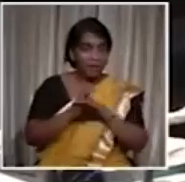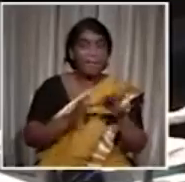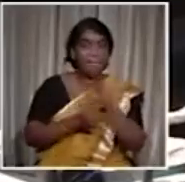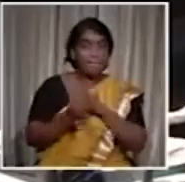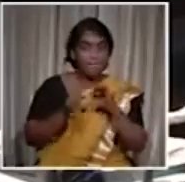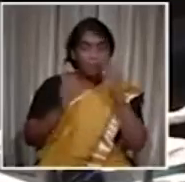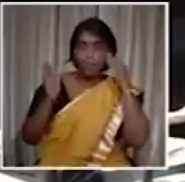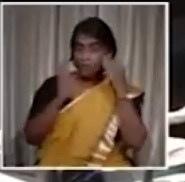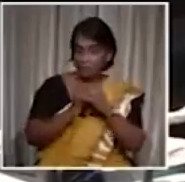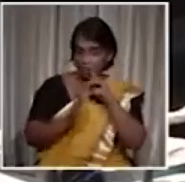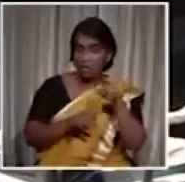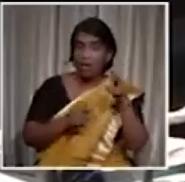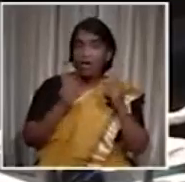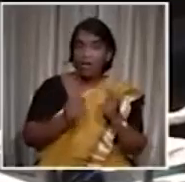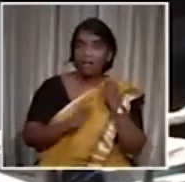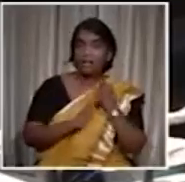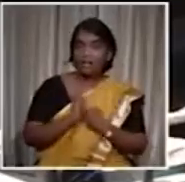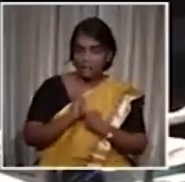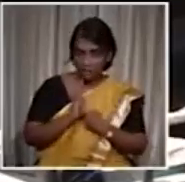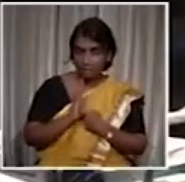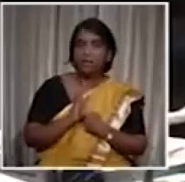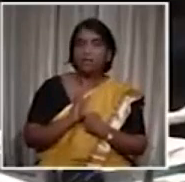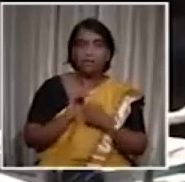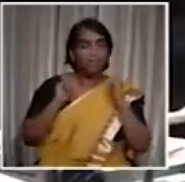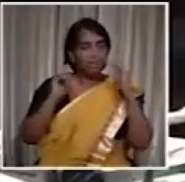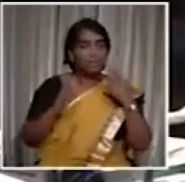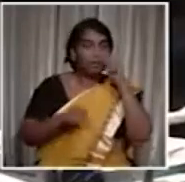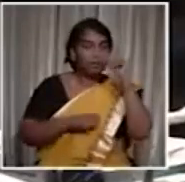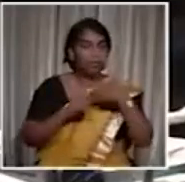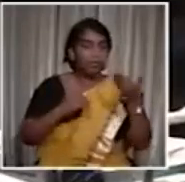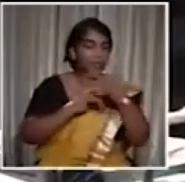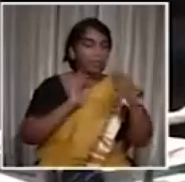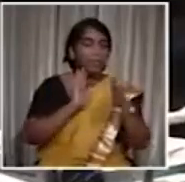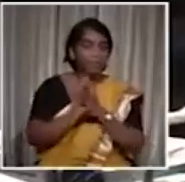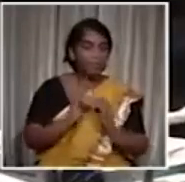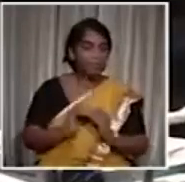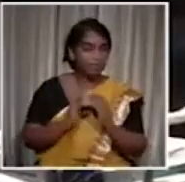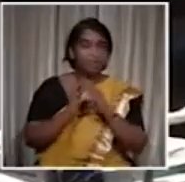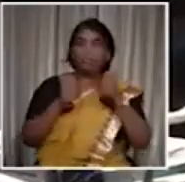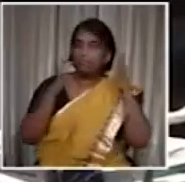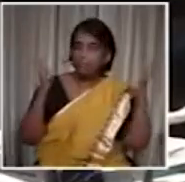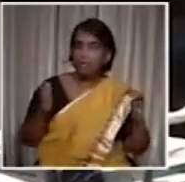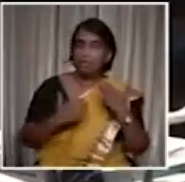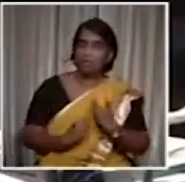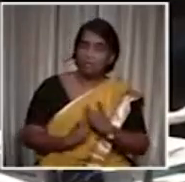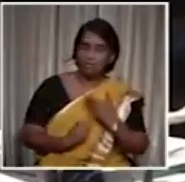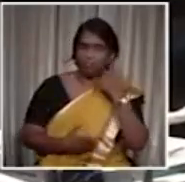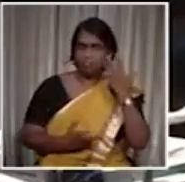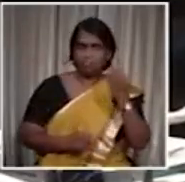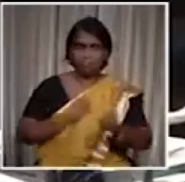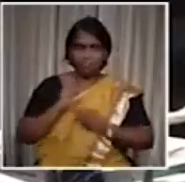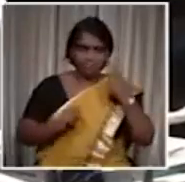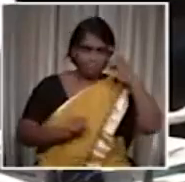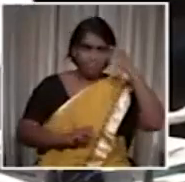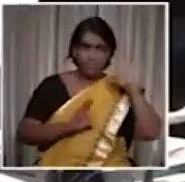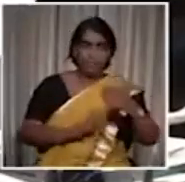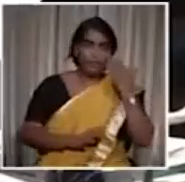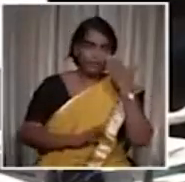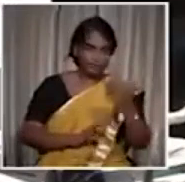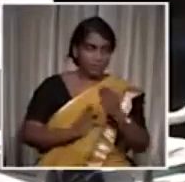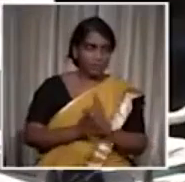kena kiuat. Oh hadis ni tiada tete. Sa sahdar na jantan tawa kena kita impil mandawa. Ita amat viewin sa kopin katit tu kerana bawa penung kerana